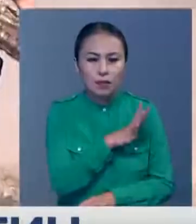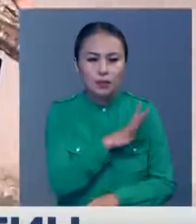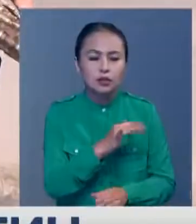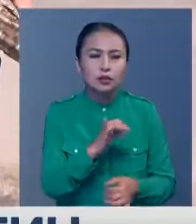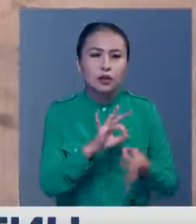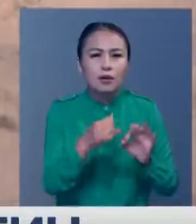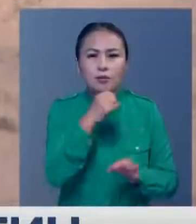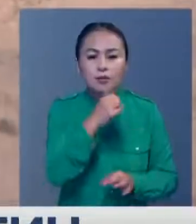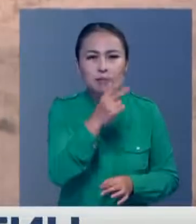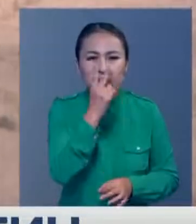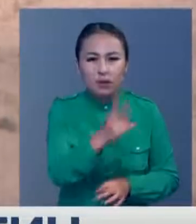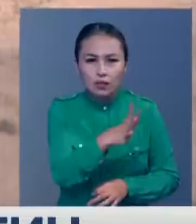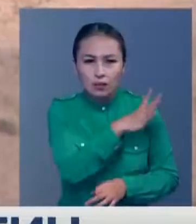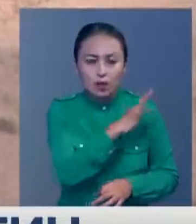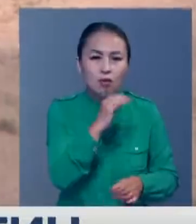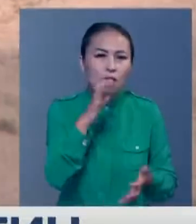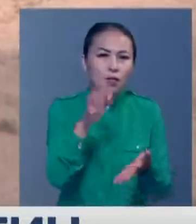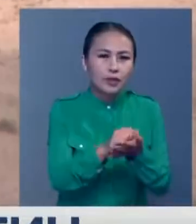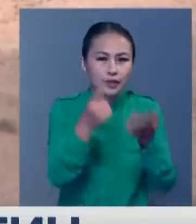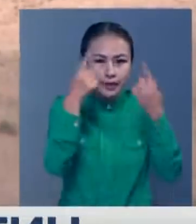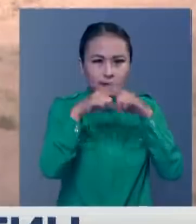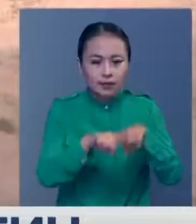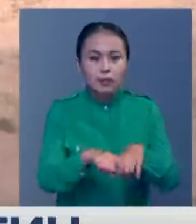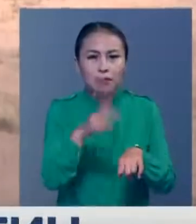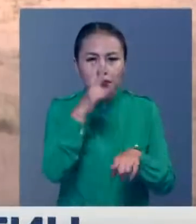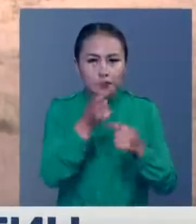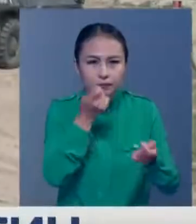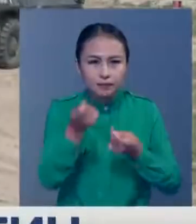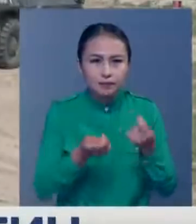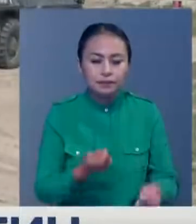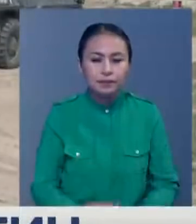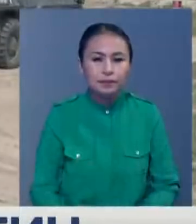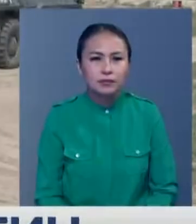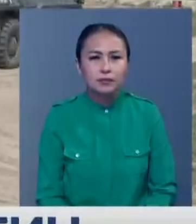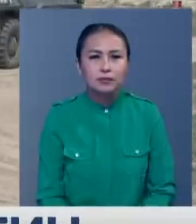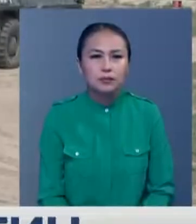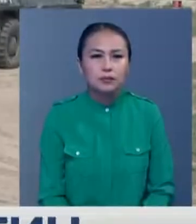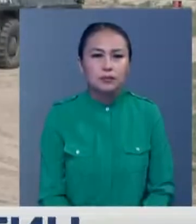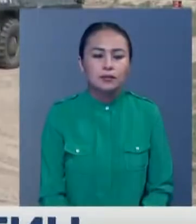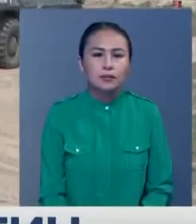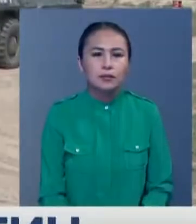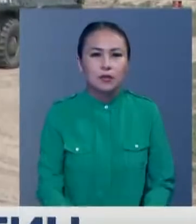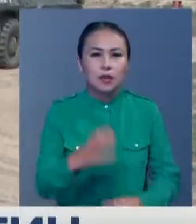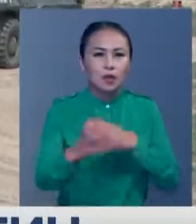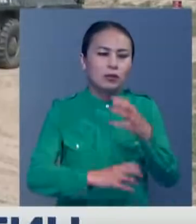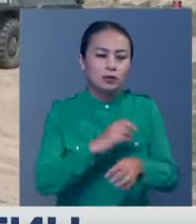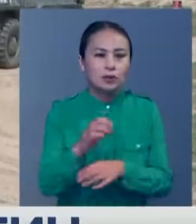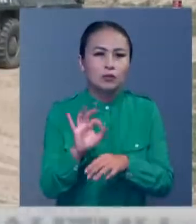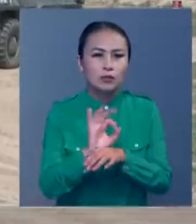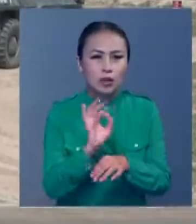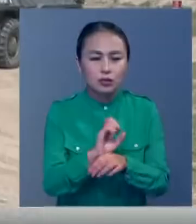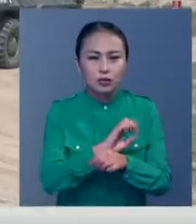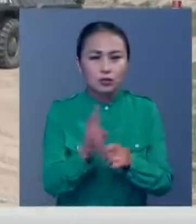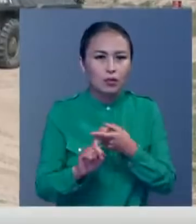жүзінде сынақтан өткізіп көрді. Сондай-ақ брондалған техникалардың да қыр-сырына қанық болды. Пандемиялық коронавирус әлемге және де өз